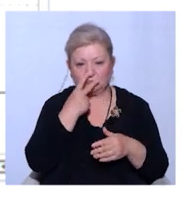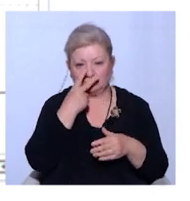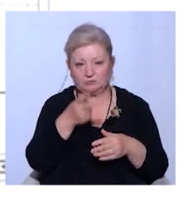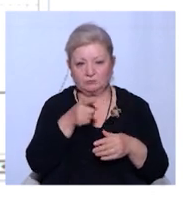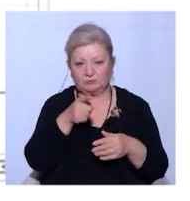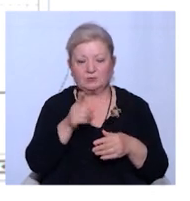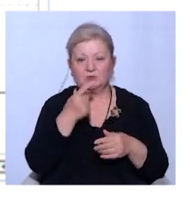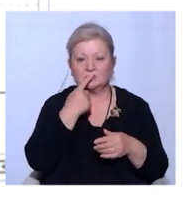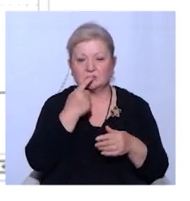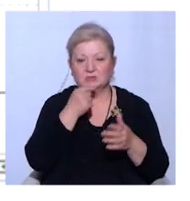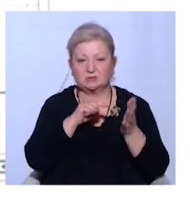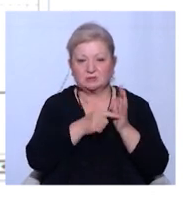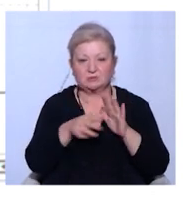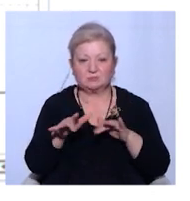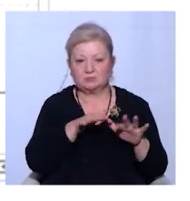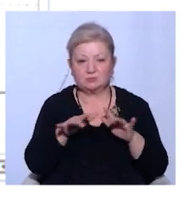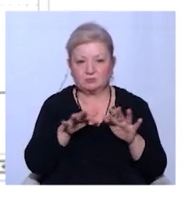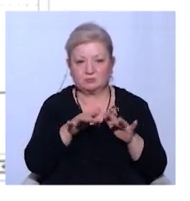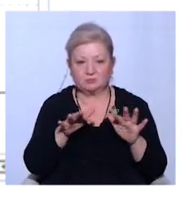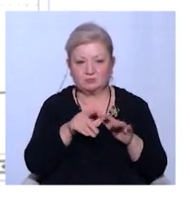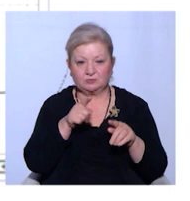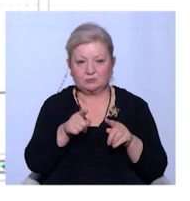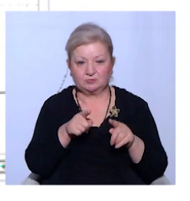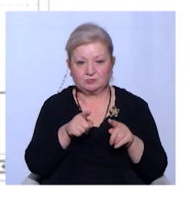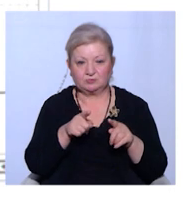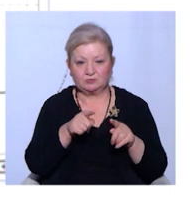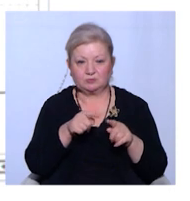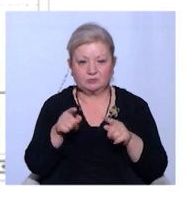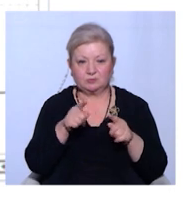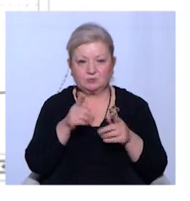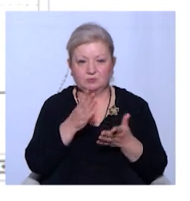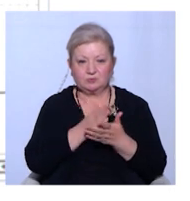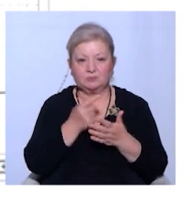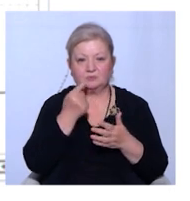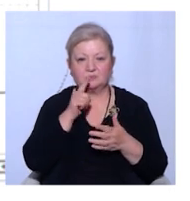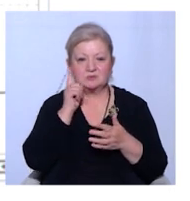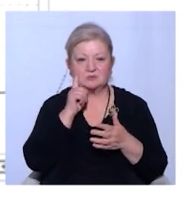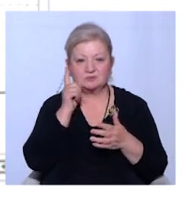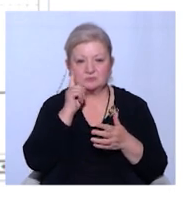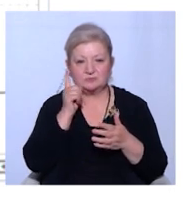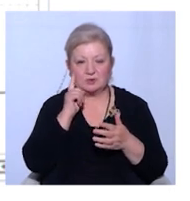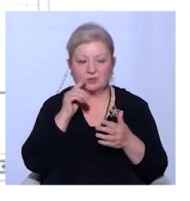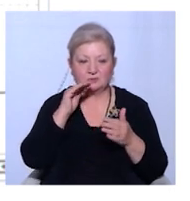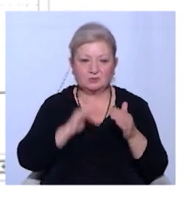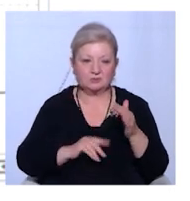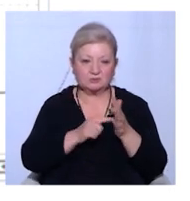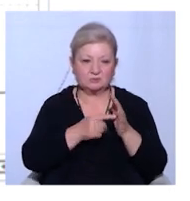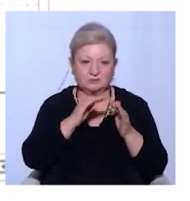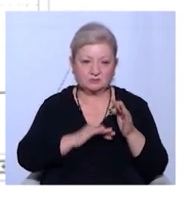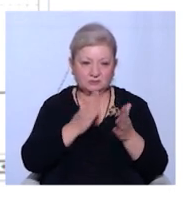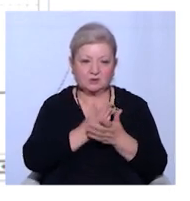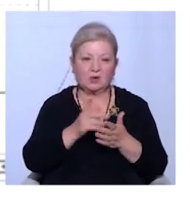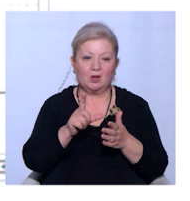მოძრაობის პროექციები, გეგმილები მწვანე წერტილებს წარმოადგენენ ქვევით, ლურჯი წერტილები კიდე